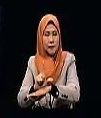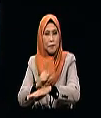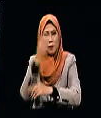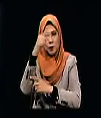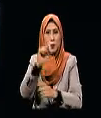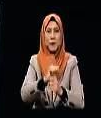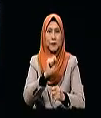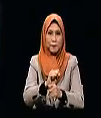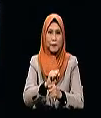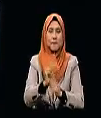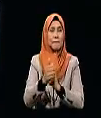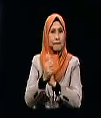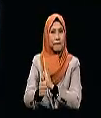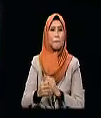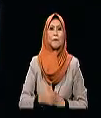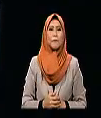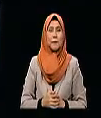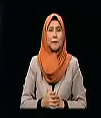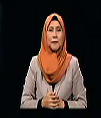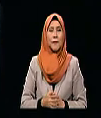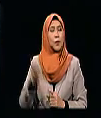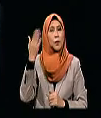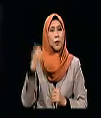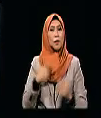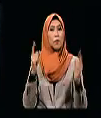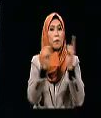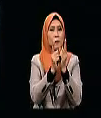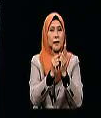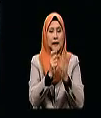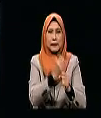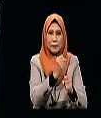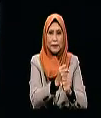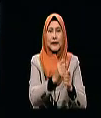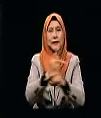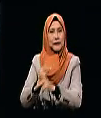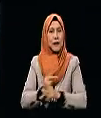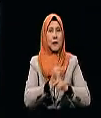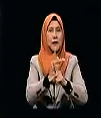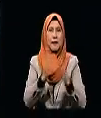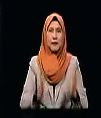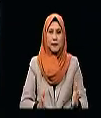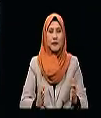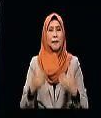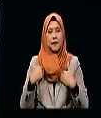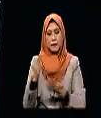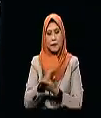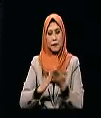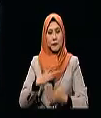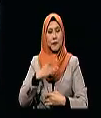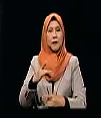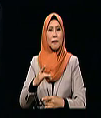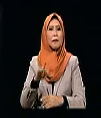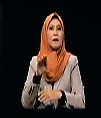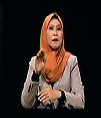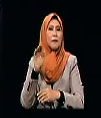untuk bekerja. Ada yang bekerja, saya tengok yang itu saya jumpa, ada yang seketiga, ada yang dia minat agama. Dia nak